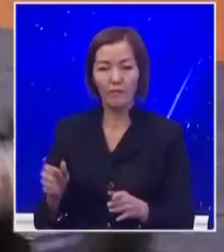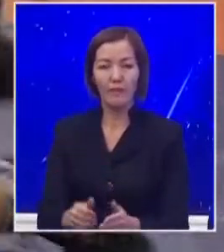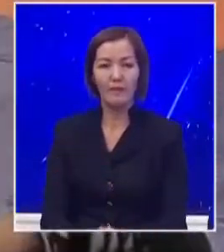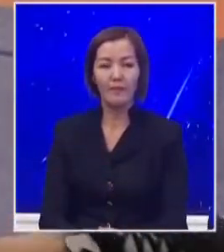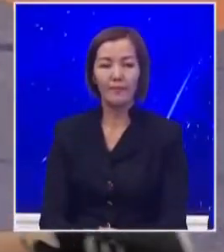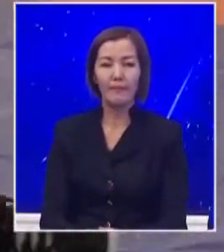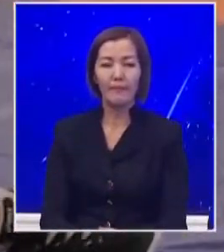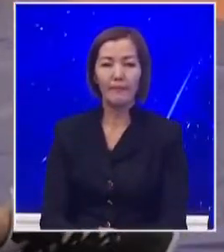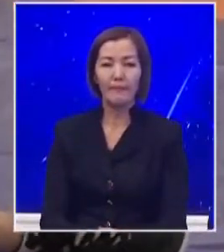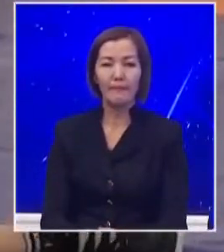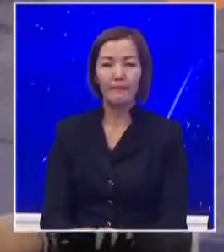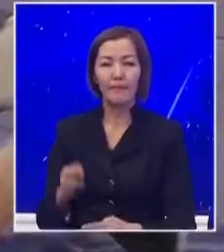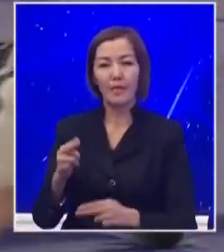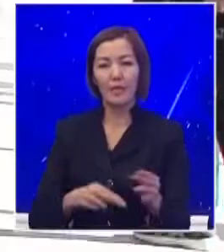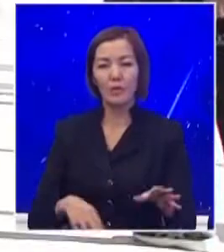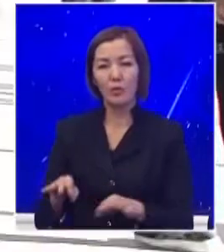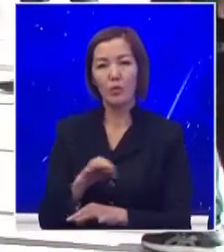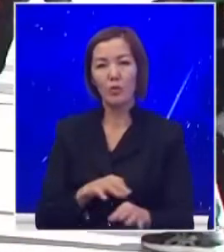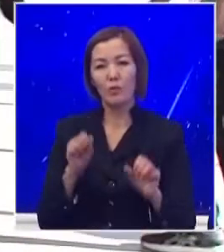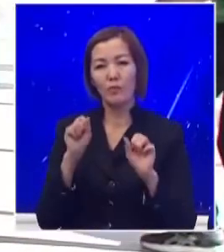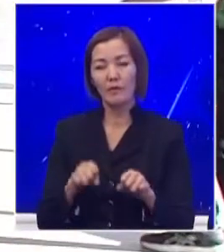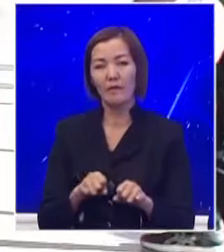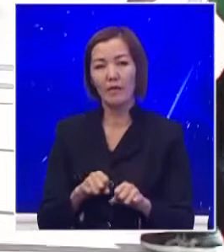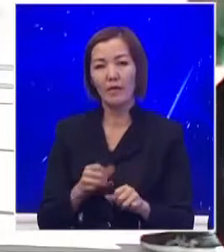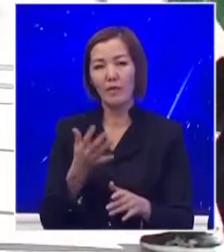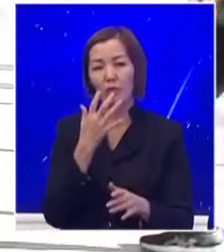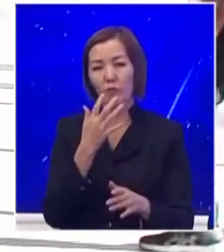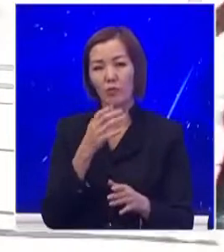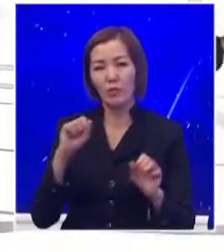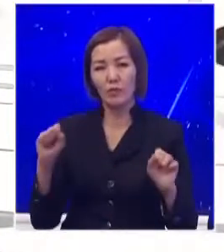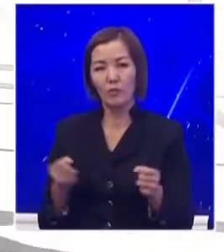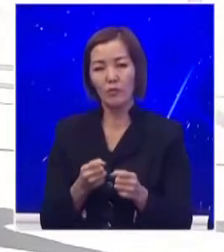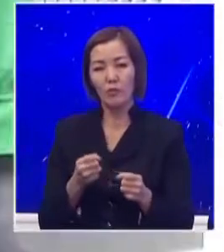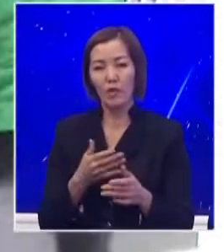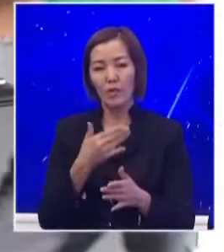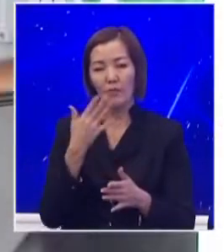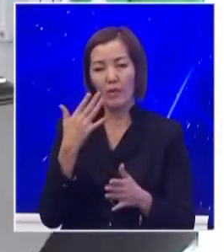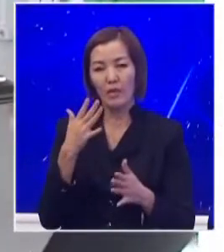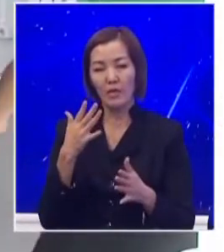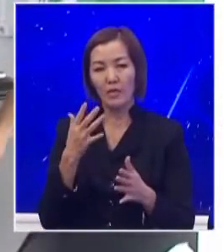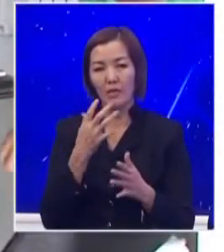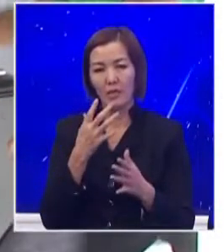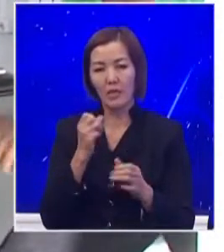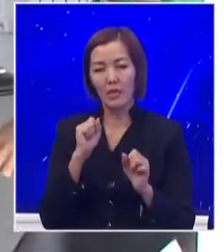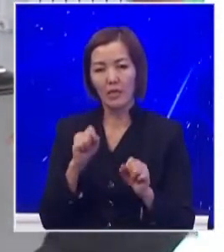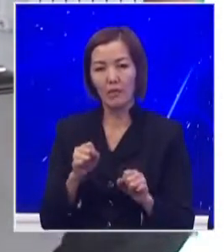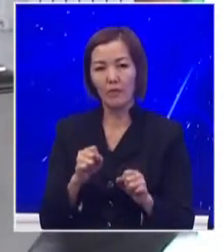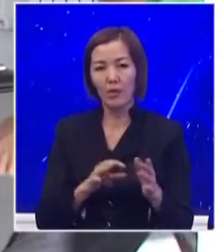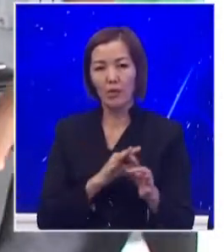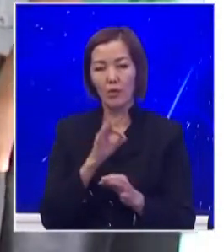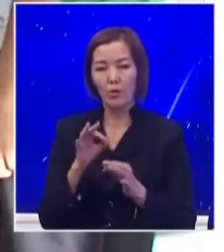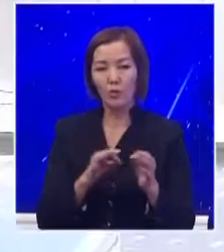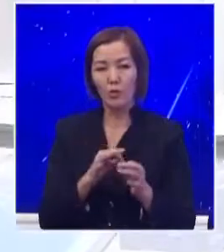Стоит отметить, конструкция здания позволяет сохранять тепло зимой и прохладу летом. Комплекс будет функционировать круглый год,